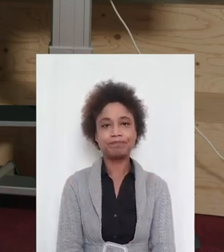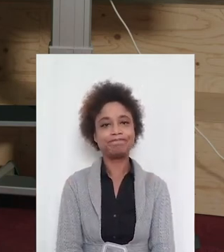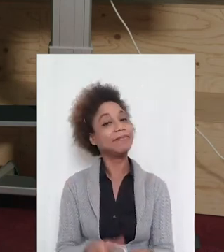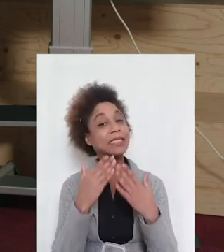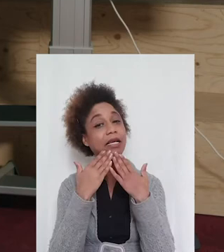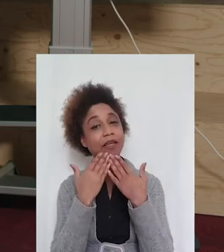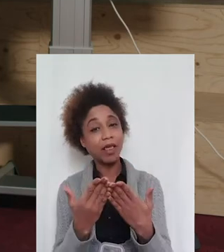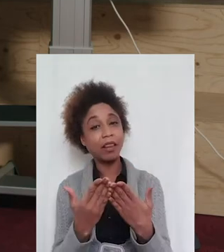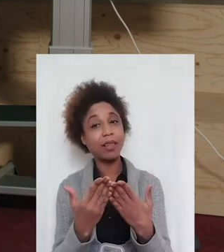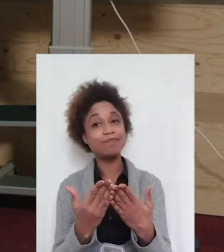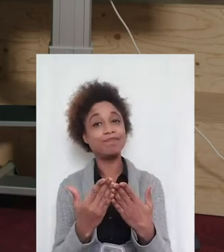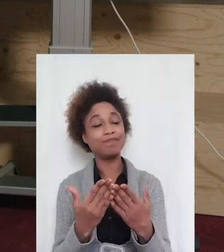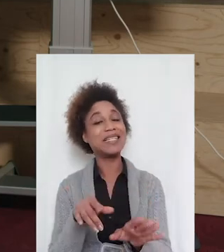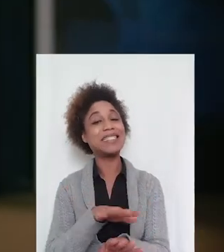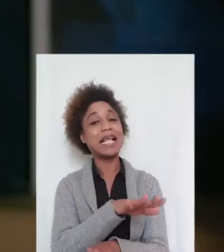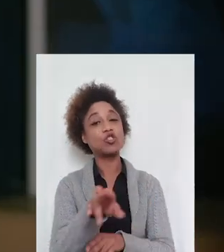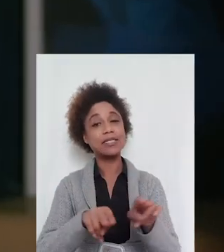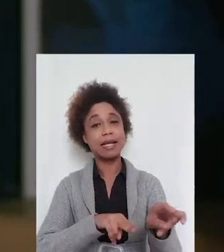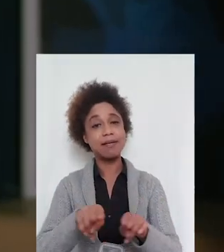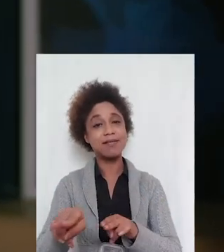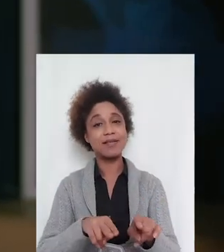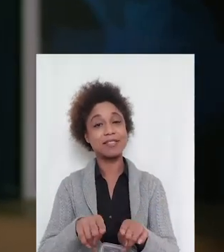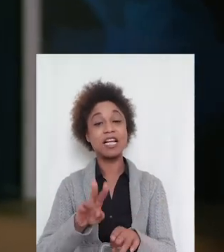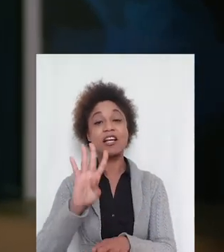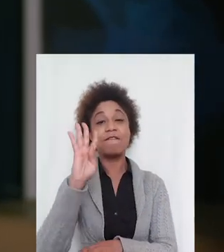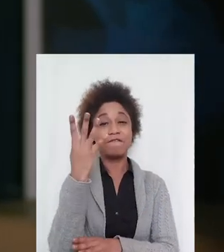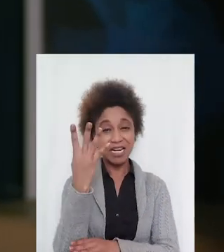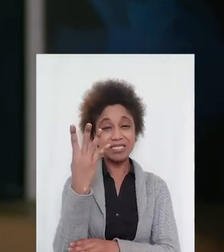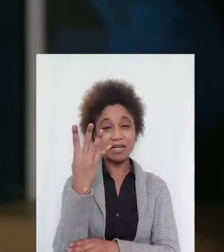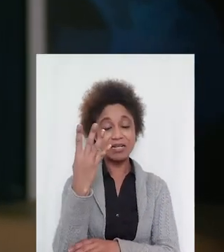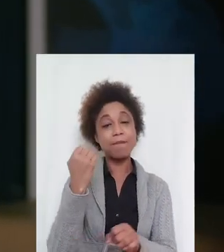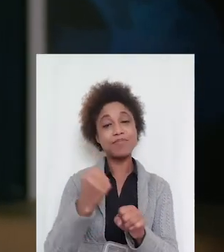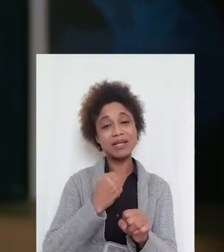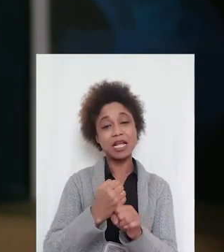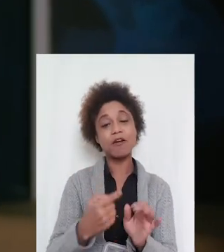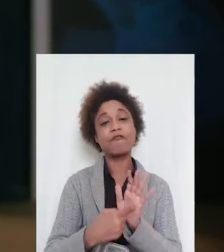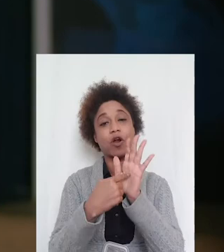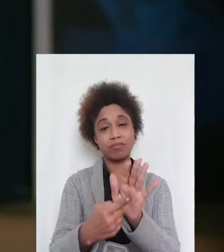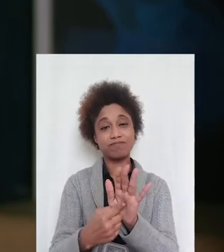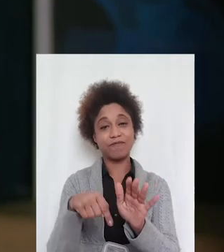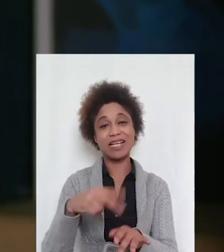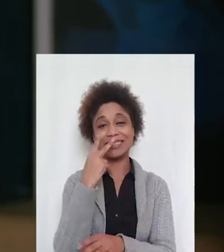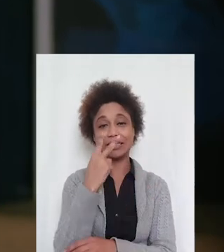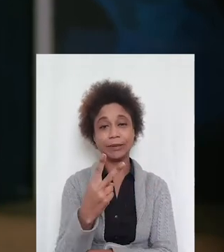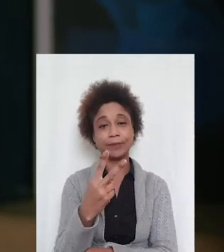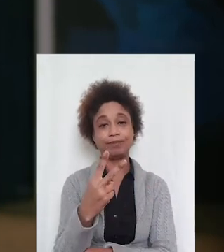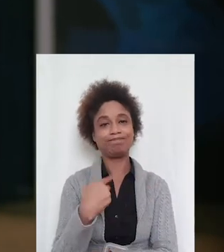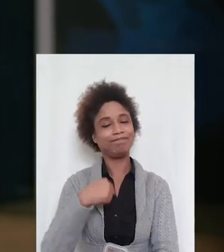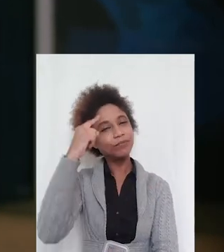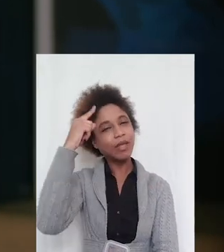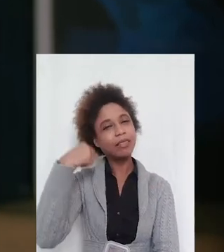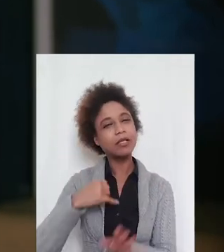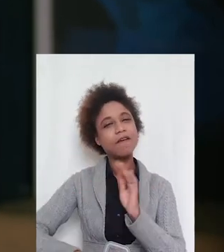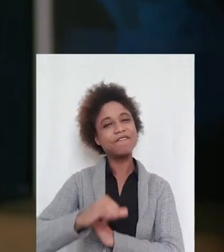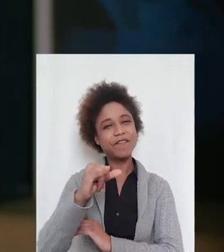Dank je wel. Dat was het Nationaal Theater. Dat was het 4e praktijkvoorbeeld wat we vandaag lieten zien. Ik denk dat we